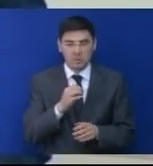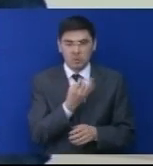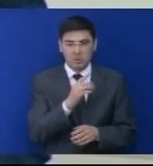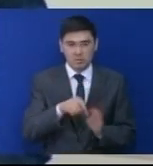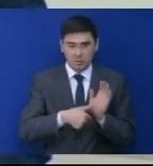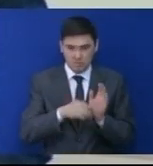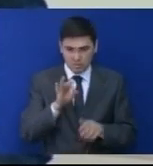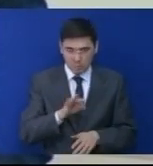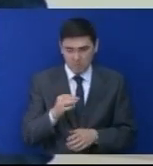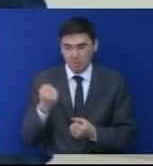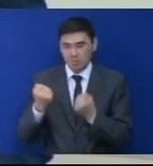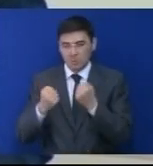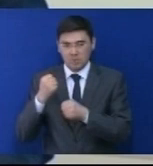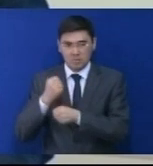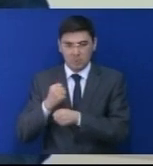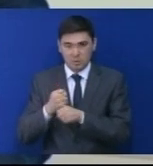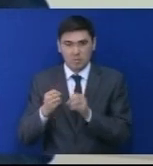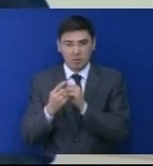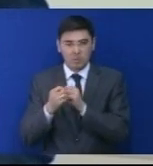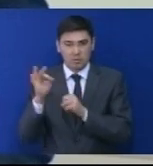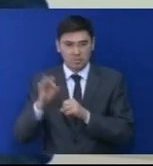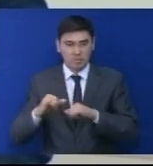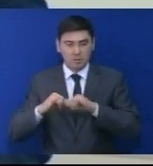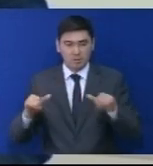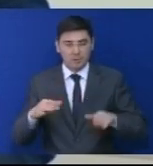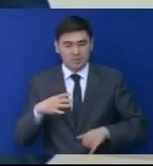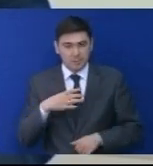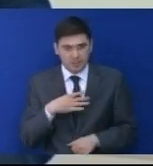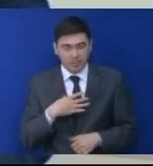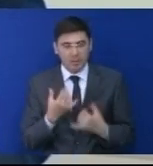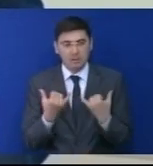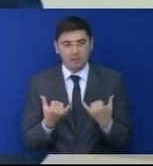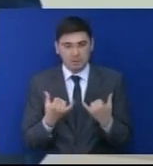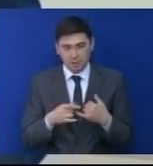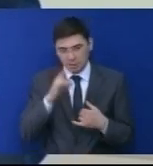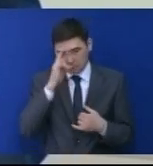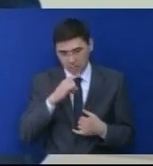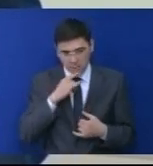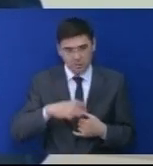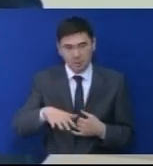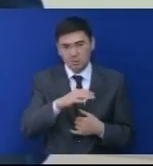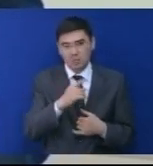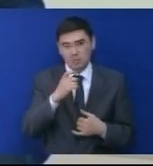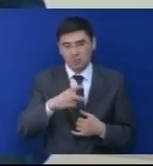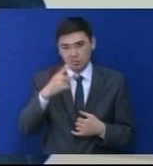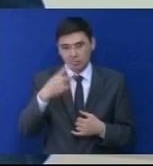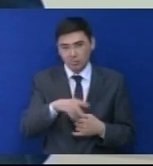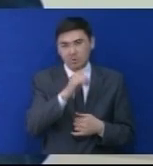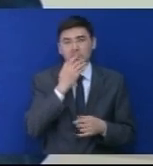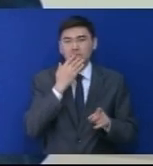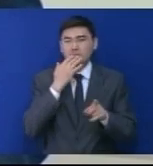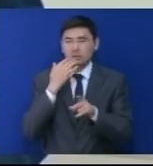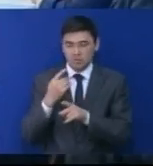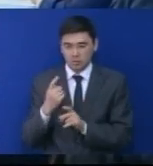14,6%-ке, машина жасау 11%-ке өсті. Бүгінгі таңда Қазақстан 120 елге 800 тауар